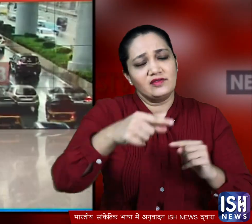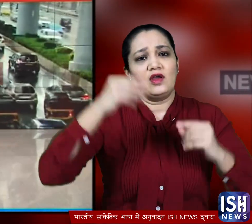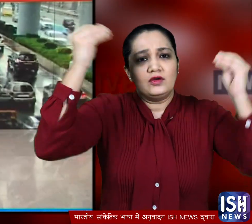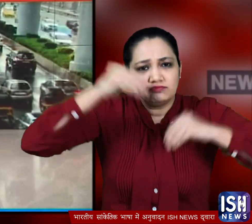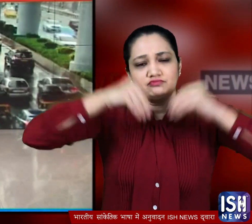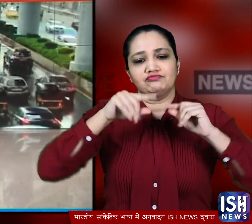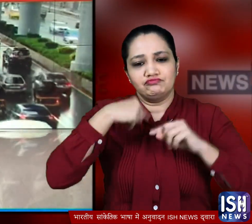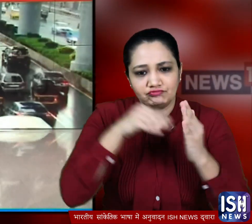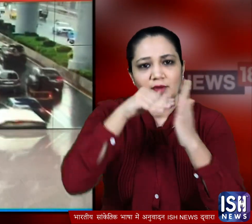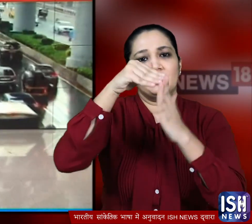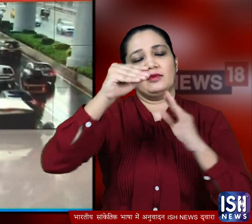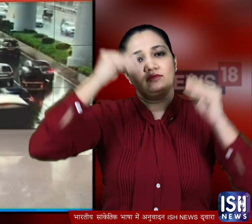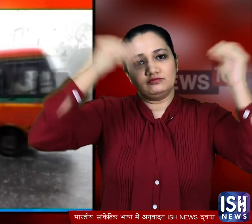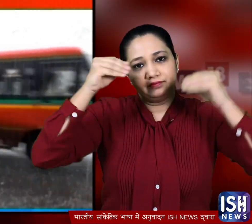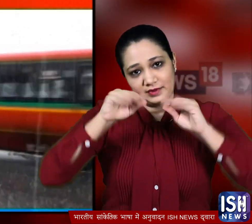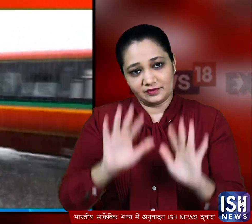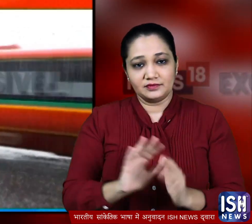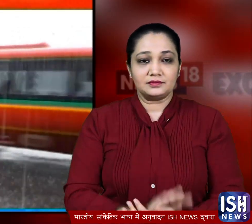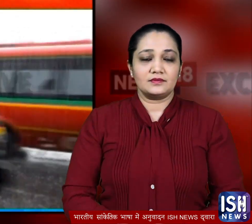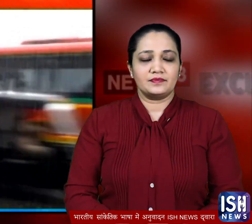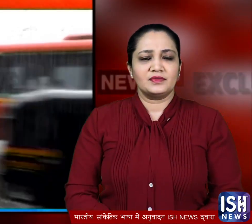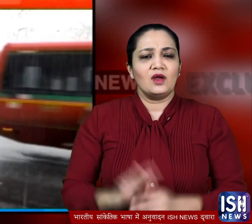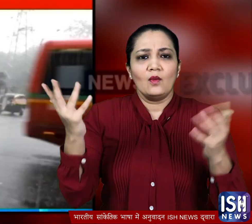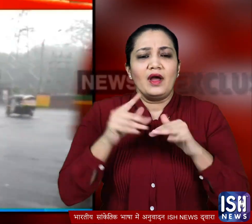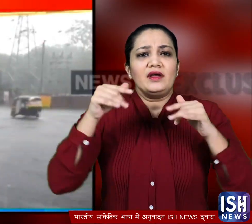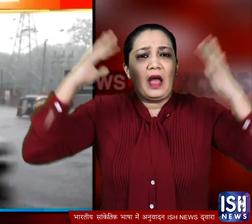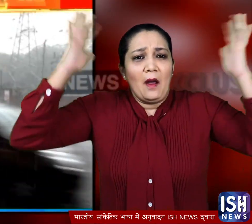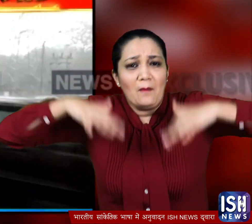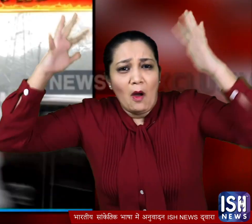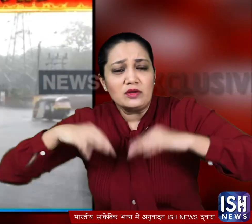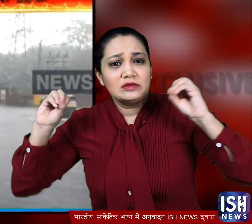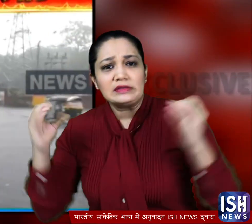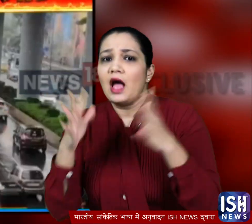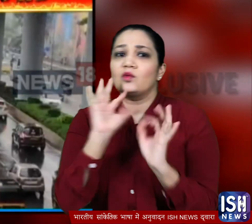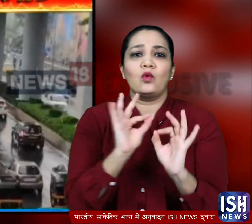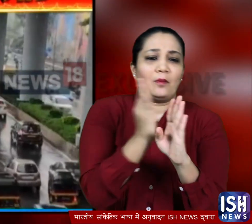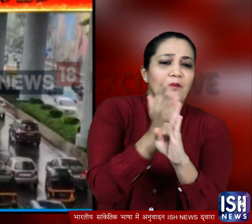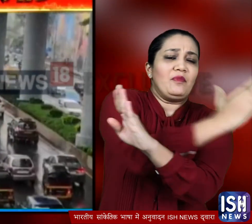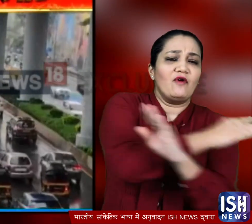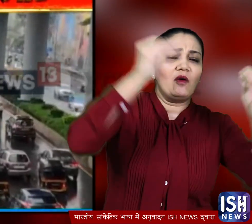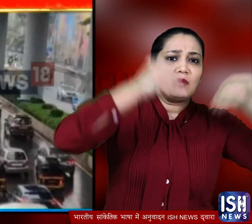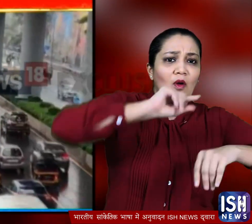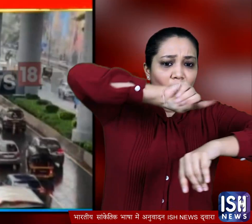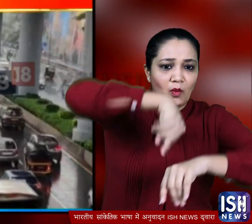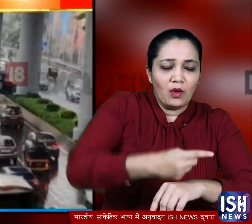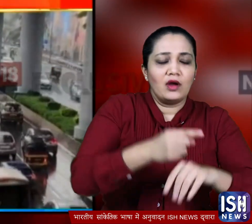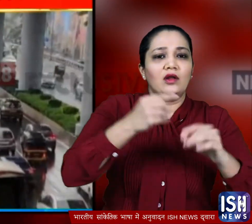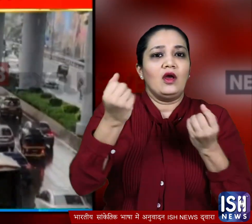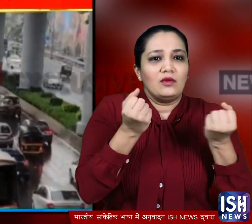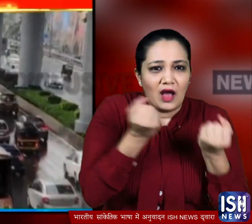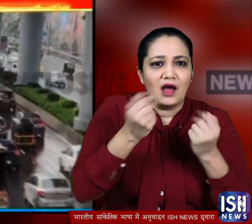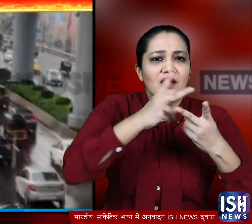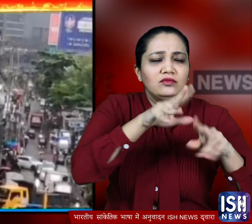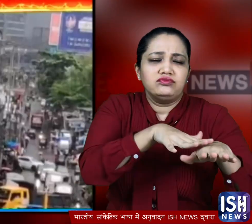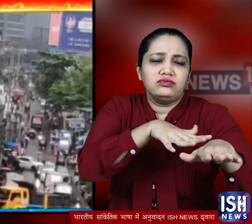रुक रुक कर बारिश होती रहेगी, क्योंकि ये तो केवल मॉनसून से पहले की बारिश थी जिसने 1 घंटे में ही मुंबई की रफ्तार